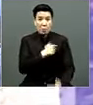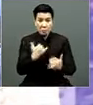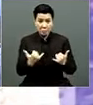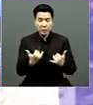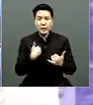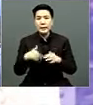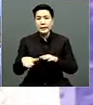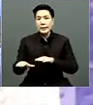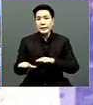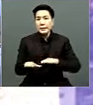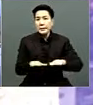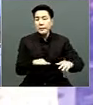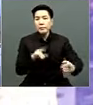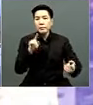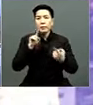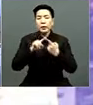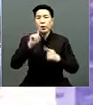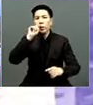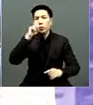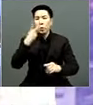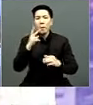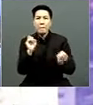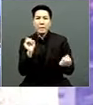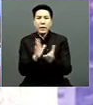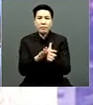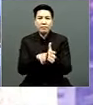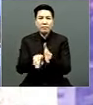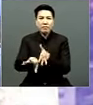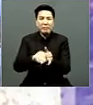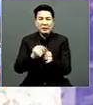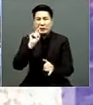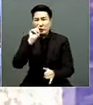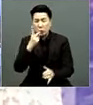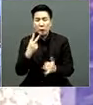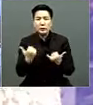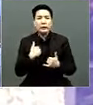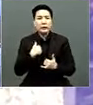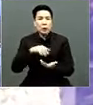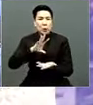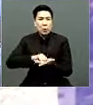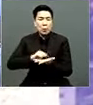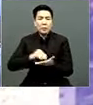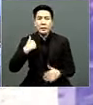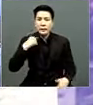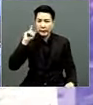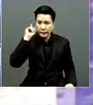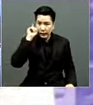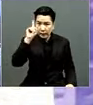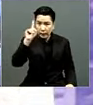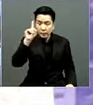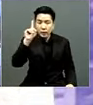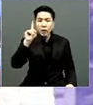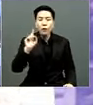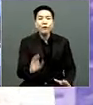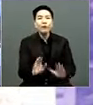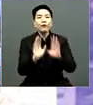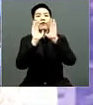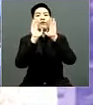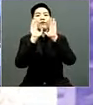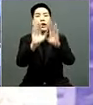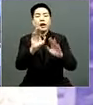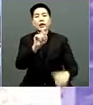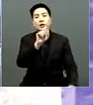ะเตรียมตัวรับสู่ระลอกที่2ในการเตรียมพร้อมเนี่ยจะมีข้อมูลใหญ่อีกข้อมูลหนึ่งที่อาจจะต้องฝากเป็นการบ้านท